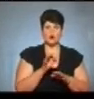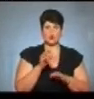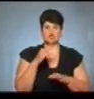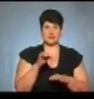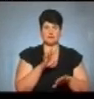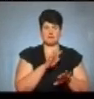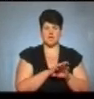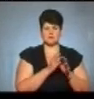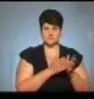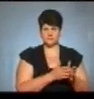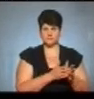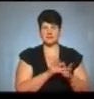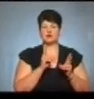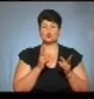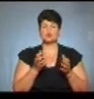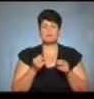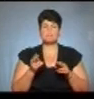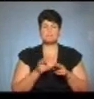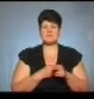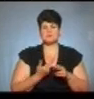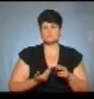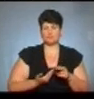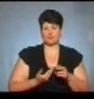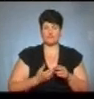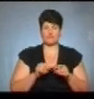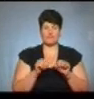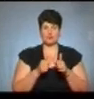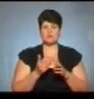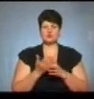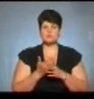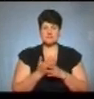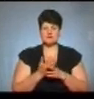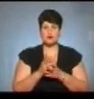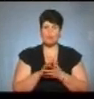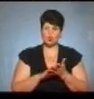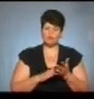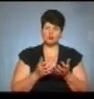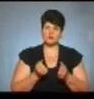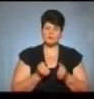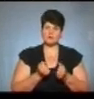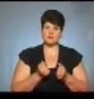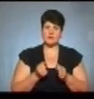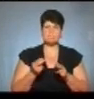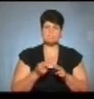А хто отримував у безготівковій формі субсидію на Тернопільщині, чи продовжує отримувати?